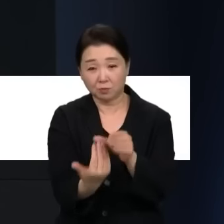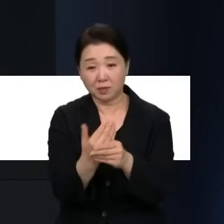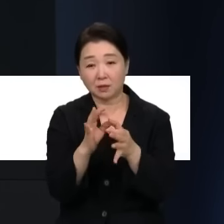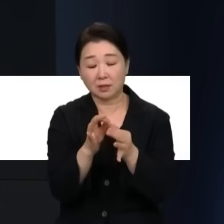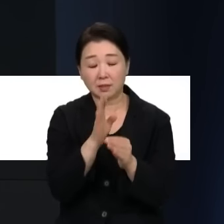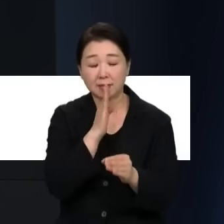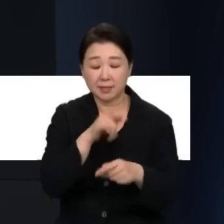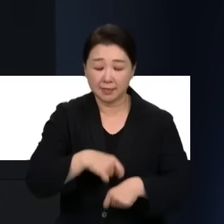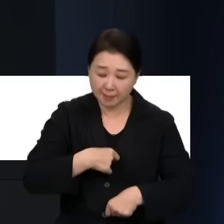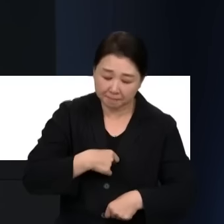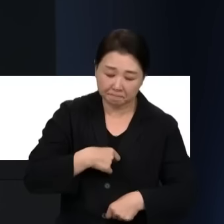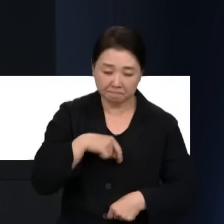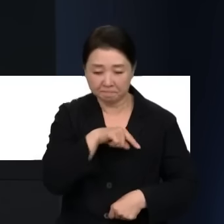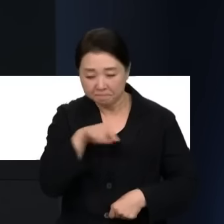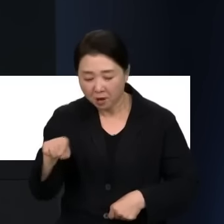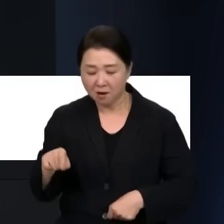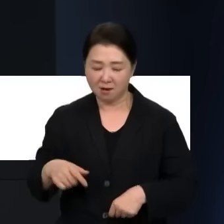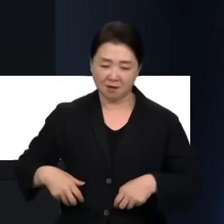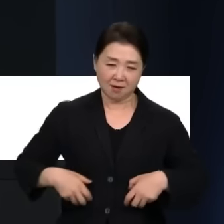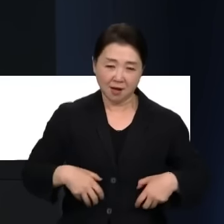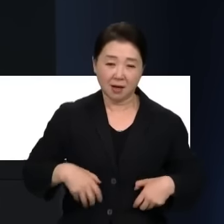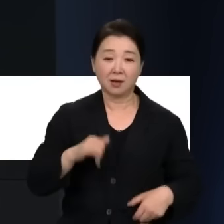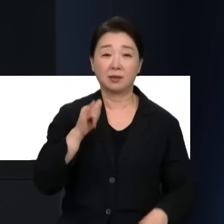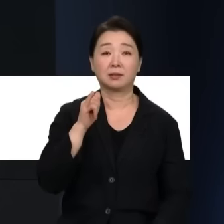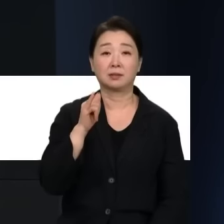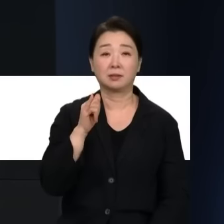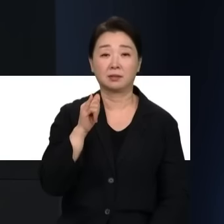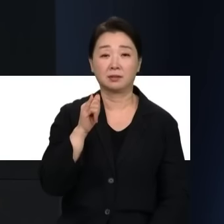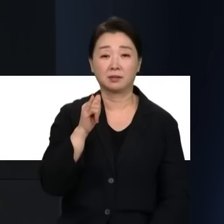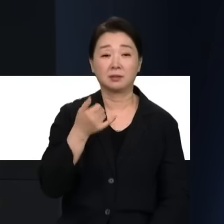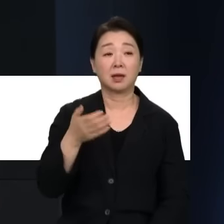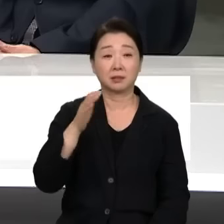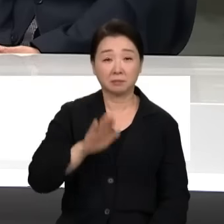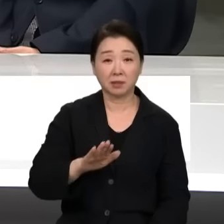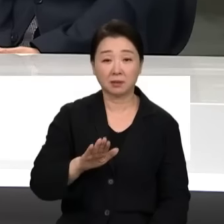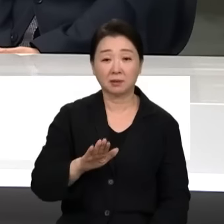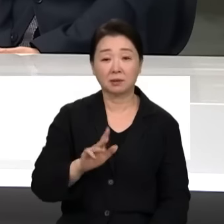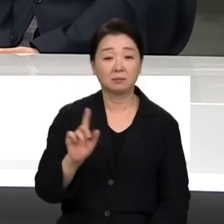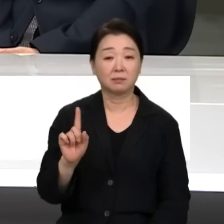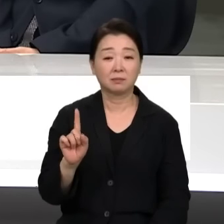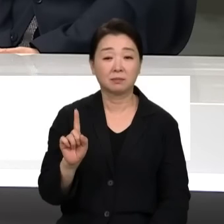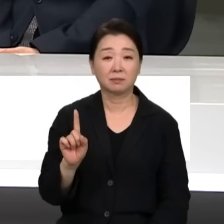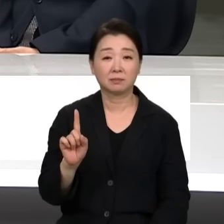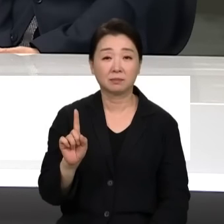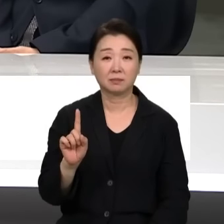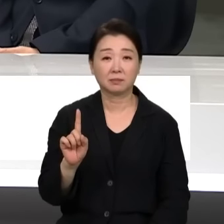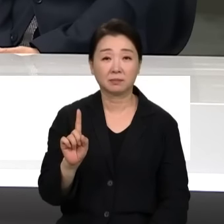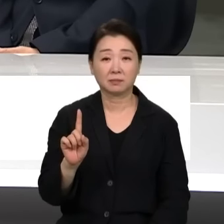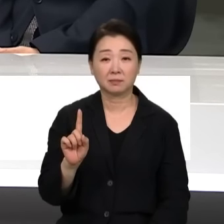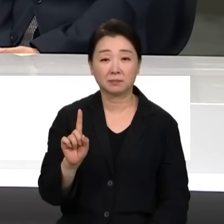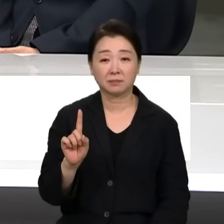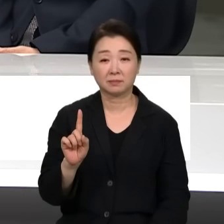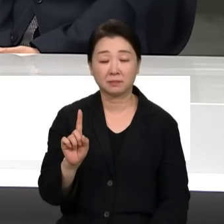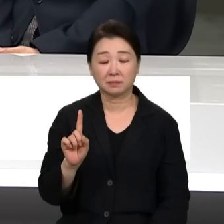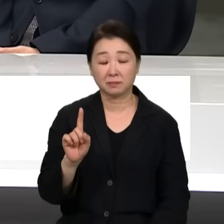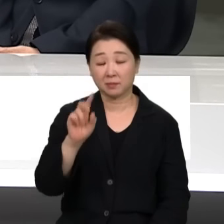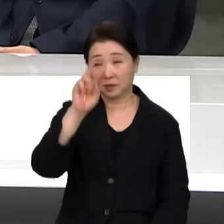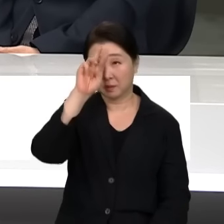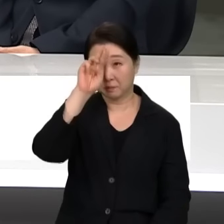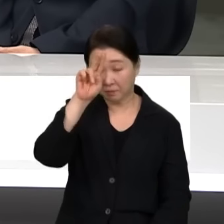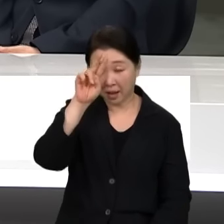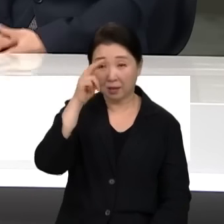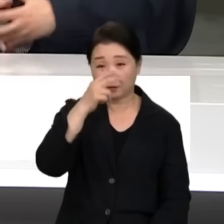저도 1년간 굉장히 많은 갈등을 해왔었습니다 그렇지만 뭐 이거를 그 사리에서 전는 박대령